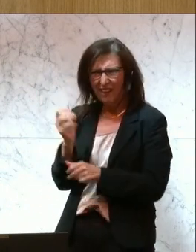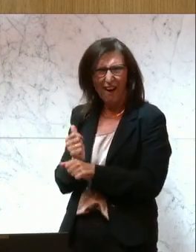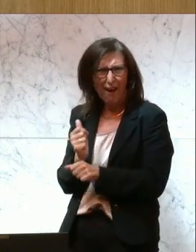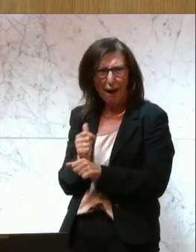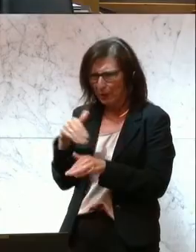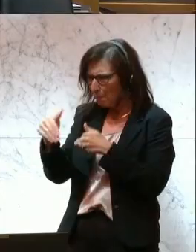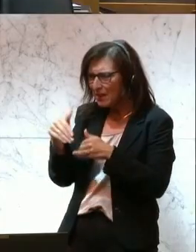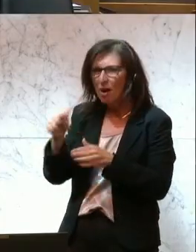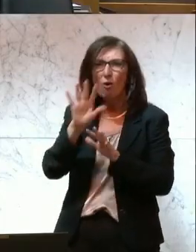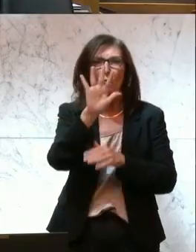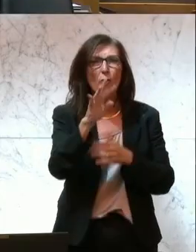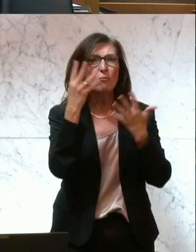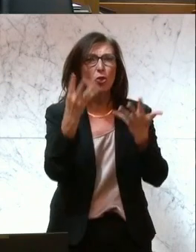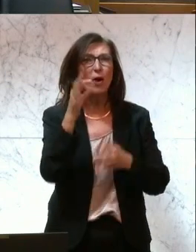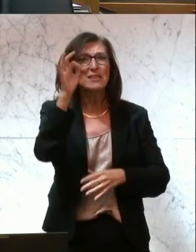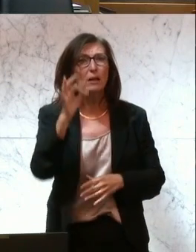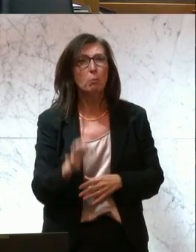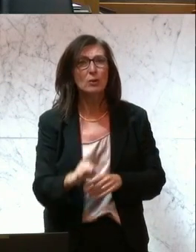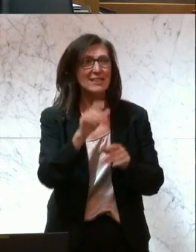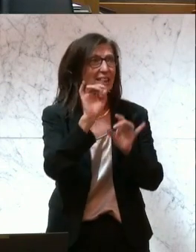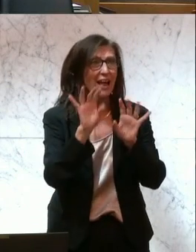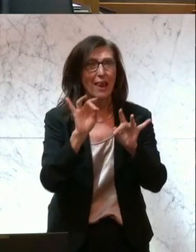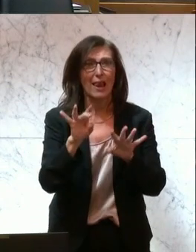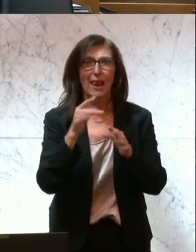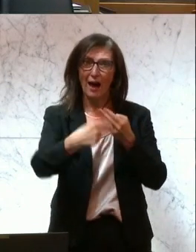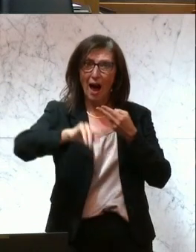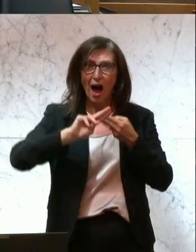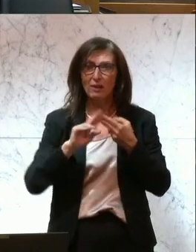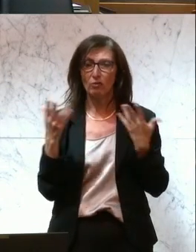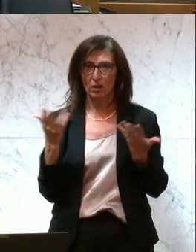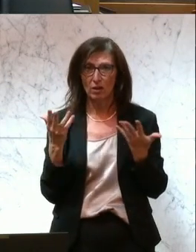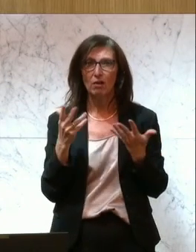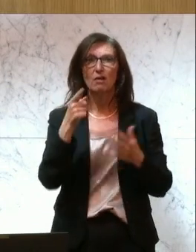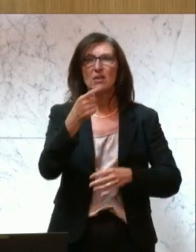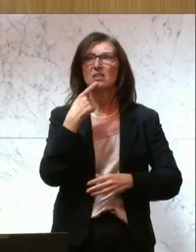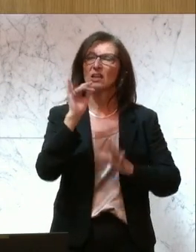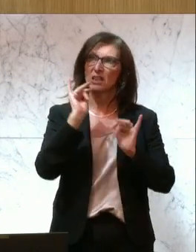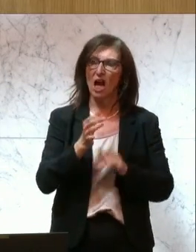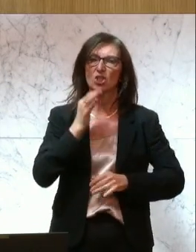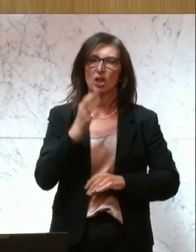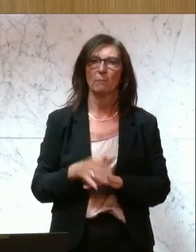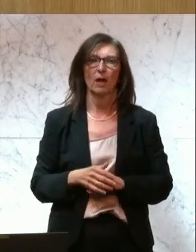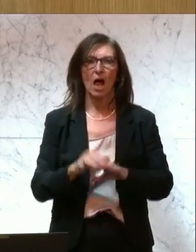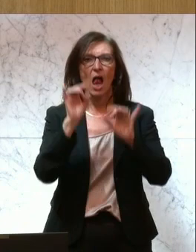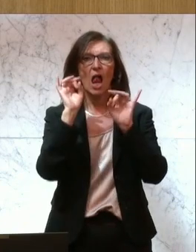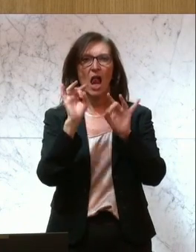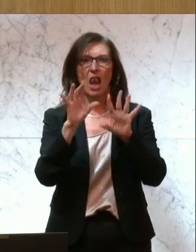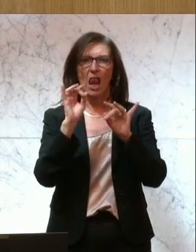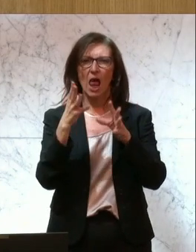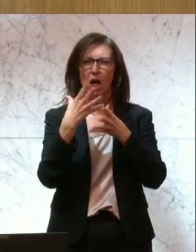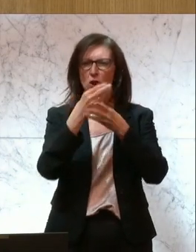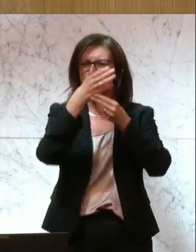Ministerium, 95% der Befragten stimmen der Aussage zu, Lehrkräfte sind mit viel zu